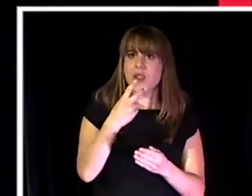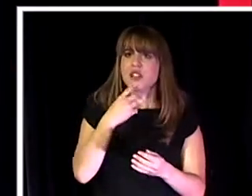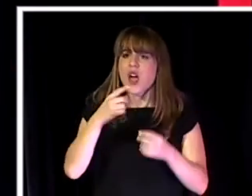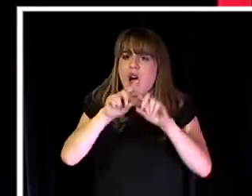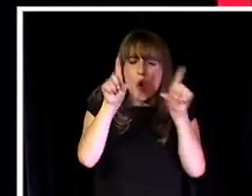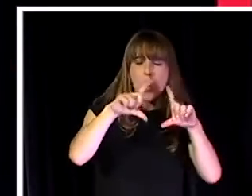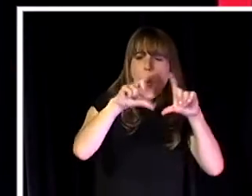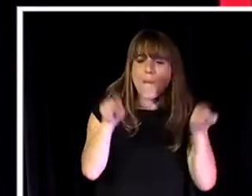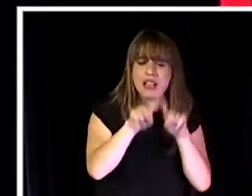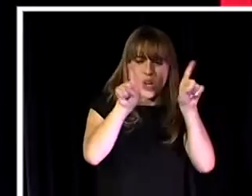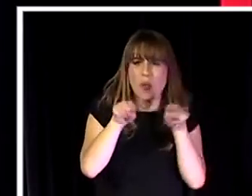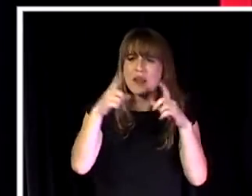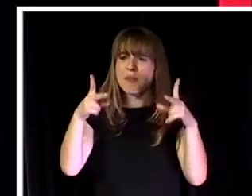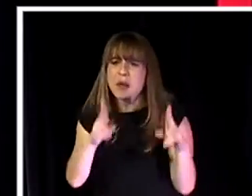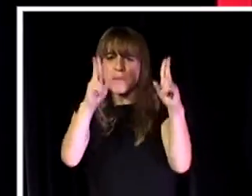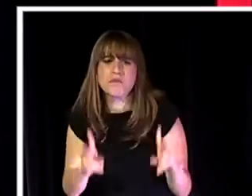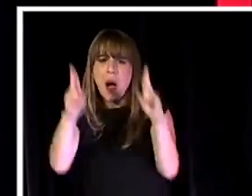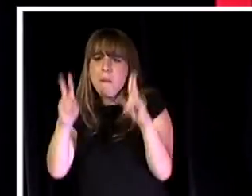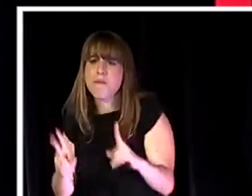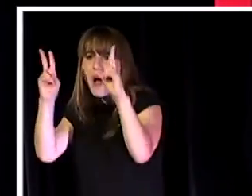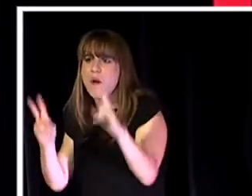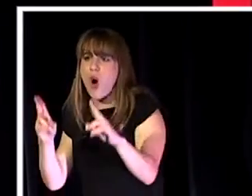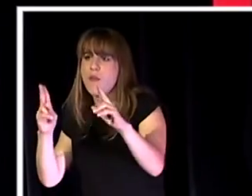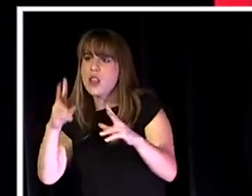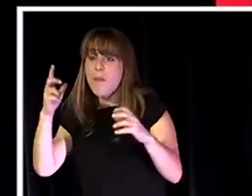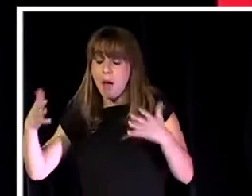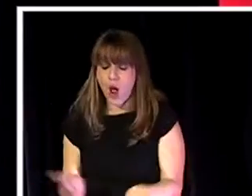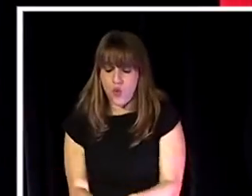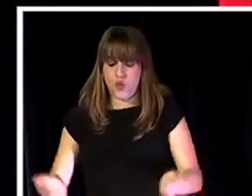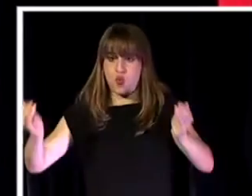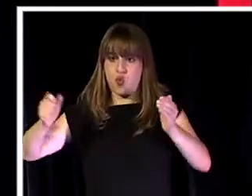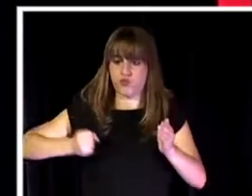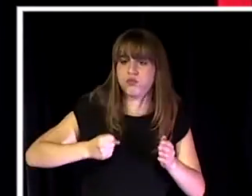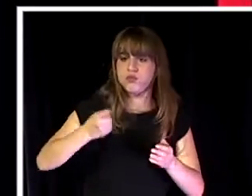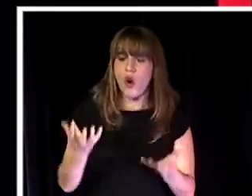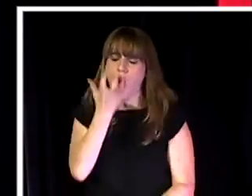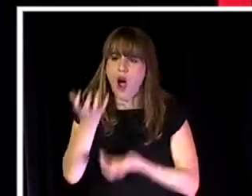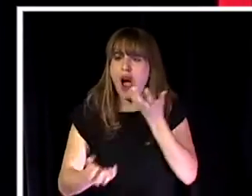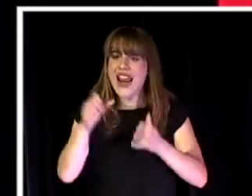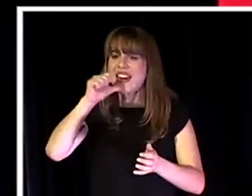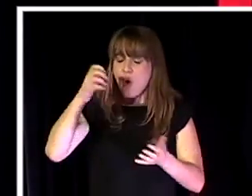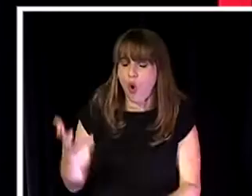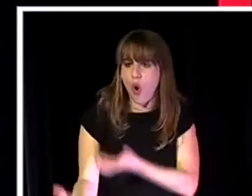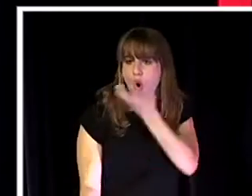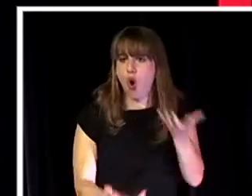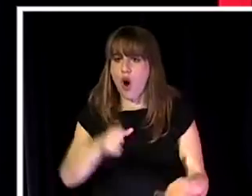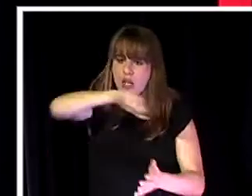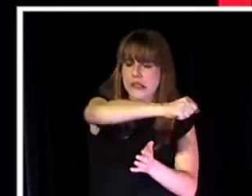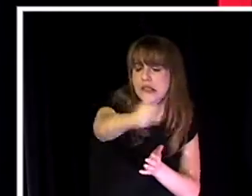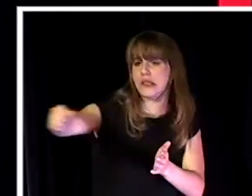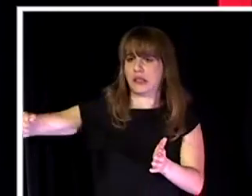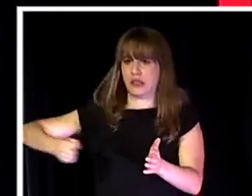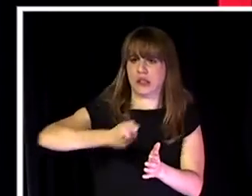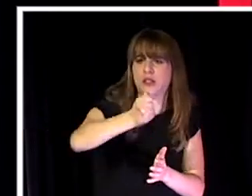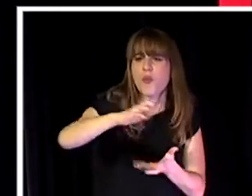πατσαβούρια, μικρά κομματάκια ύφασμα. Και άρχισε μετά να το βάζει σε μια μεγάλη κατσαρόλα και να το λιώνει με νερό και κάτω από τη φωτιά και να το